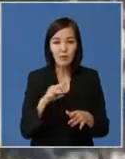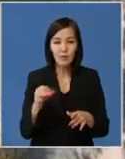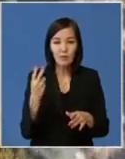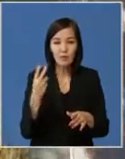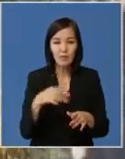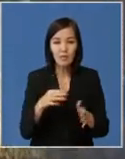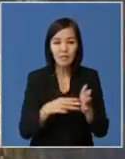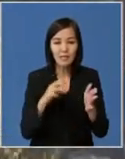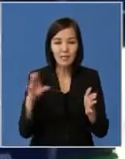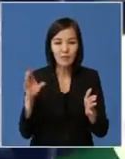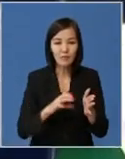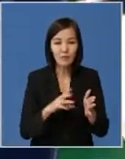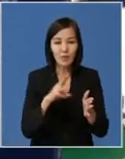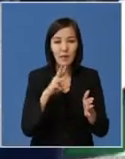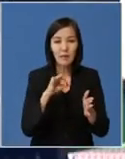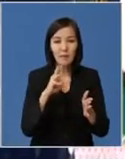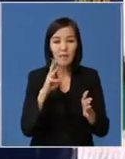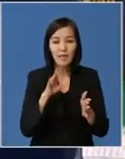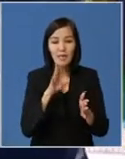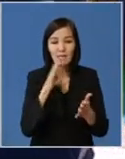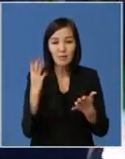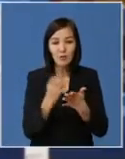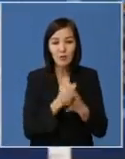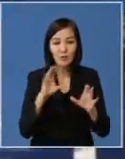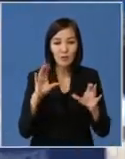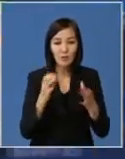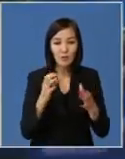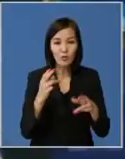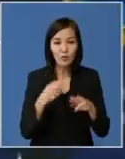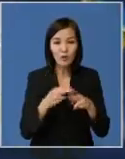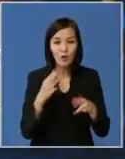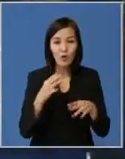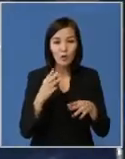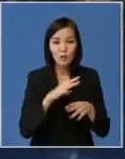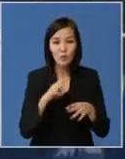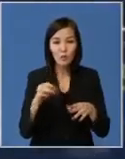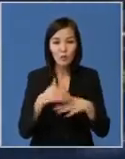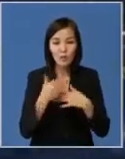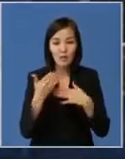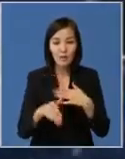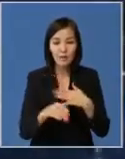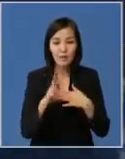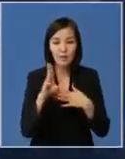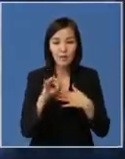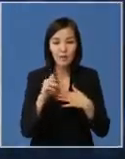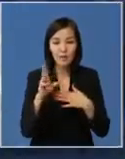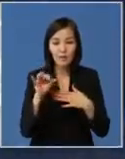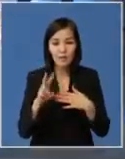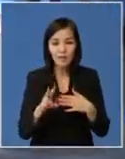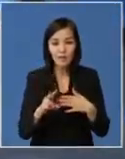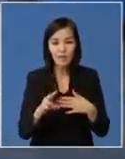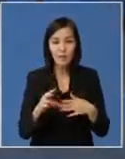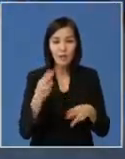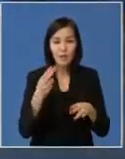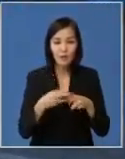жеткен кениялық Мэри Кейтанияға берді. Күміс жүлде отандасынан 3 минут 14 секундқа қалған Вивиан Чиреонға қола